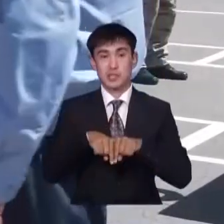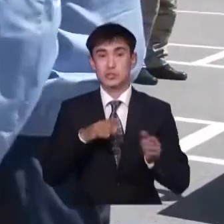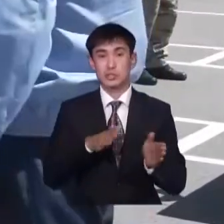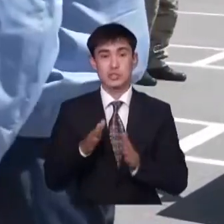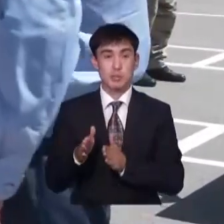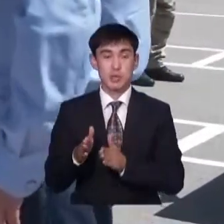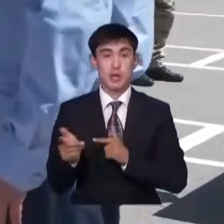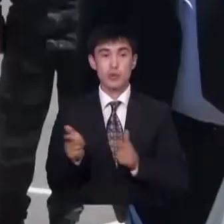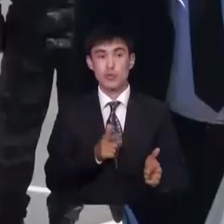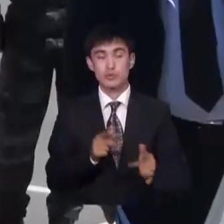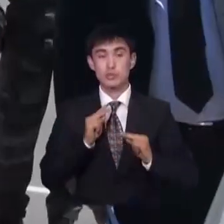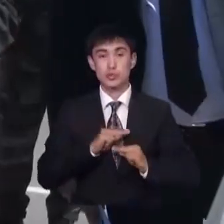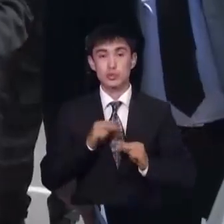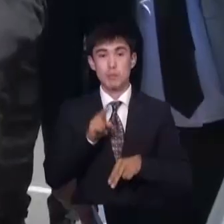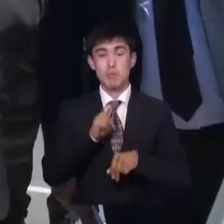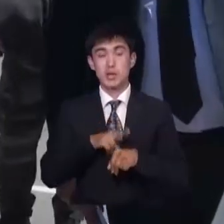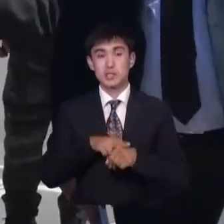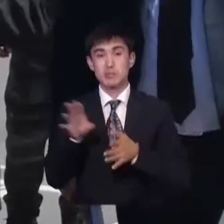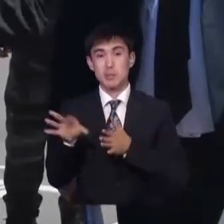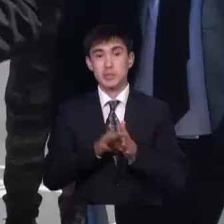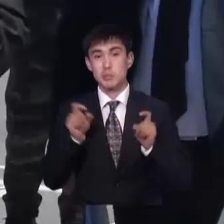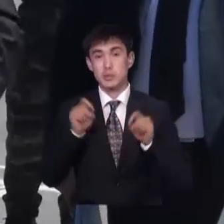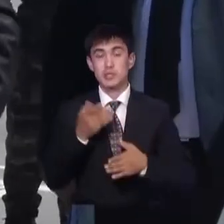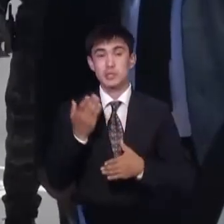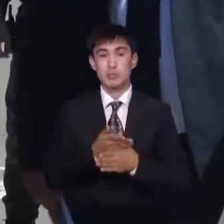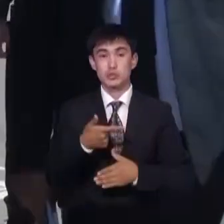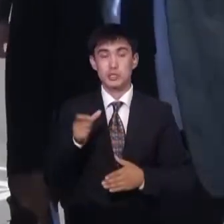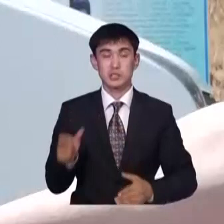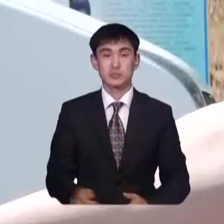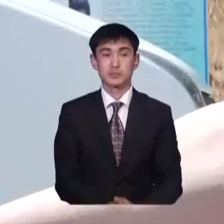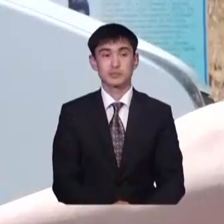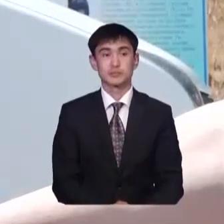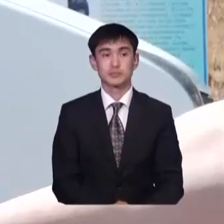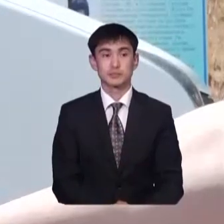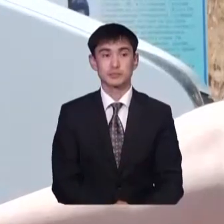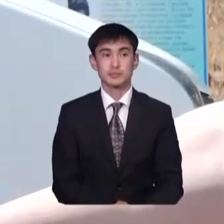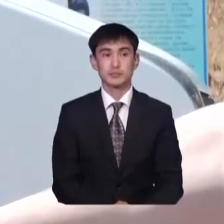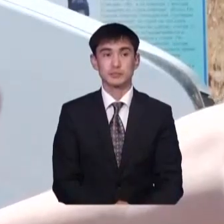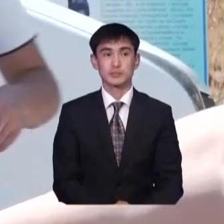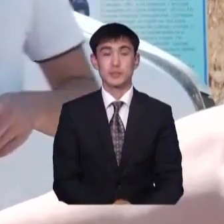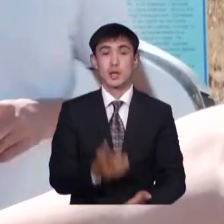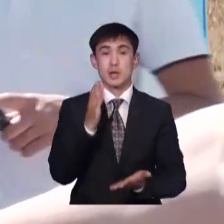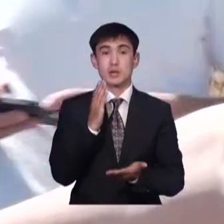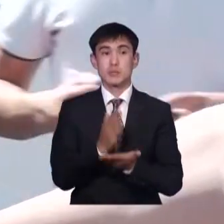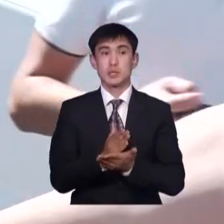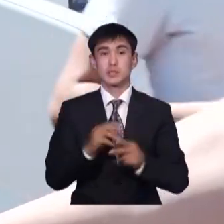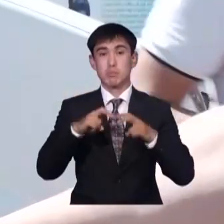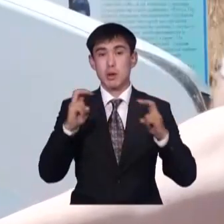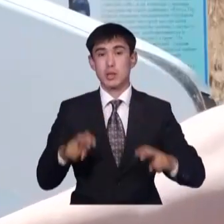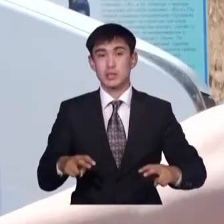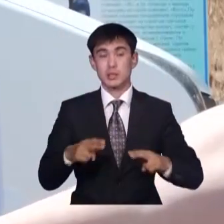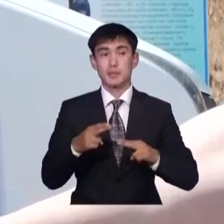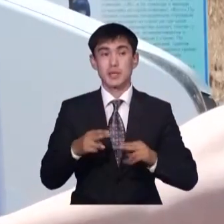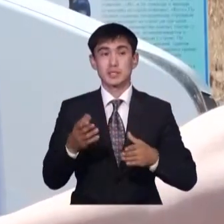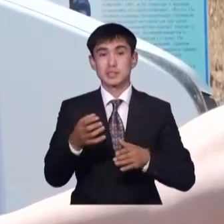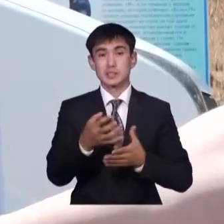системы и готовность сотрудников полиции моментально прийти на помощь гражданам. Имеется в оснащении палатка, тенты,